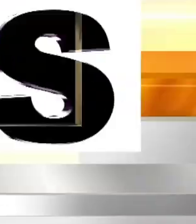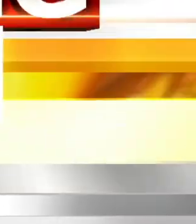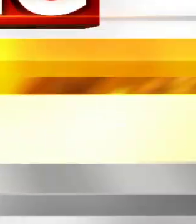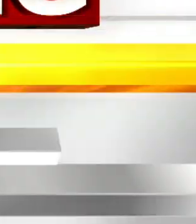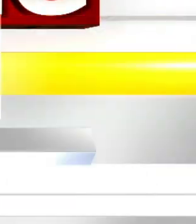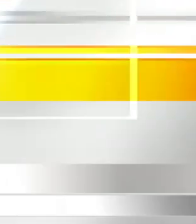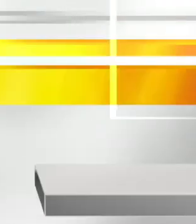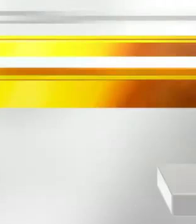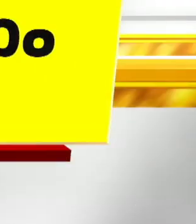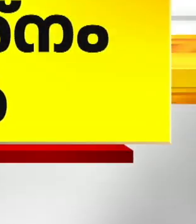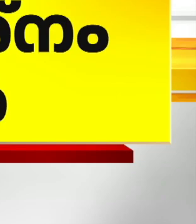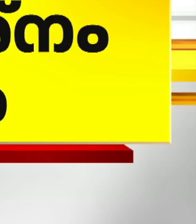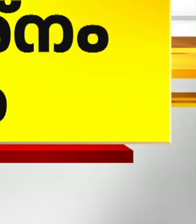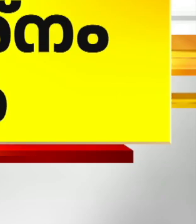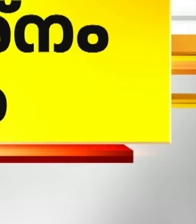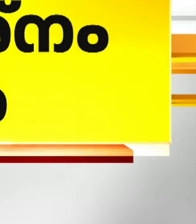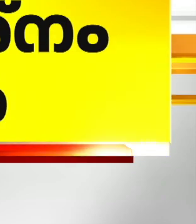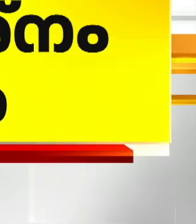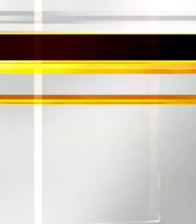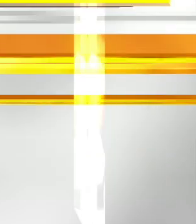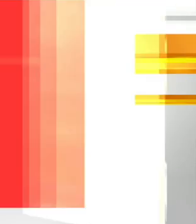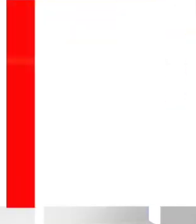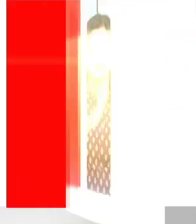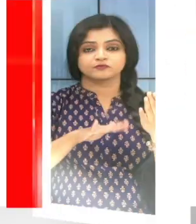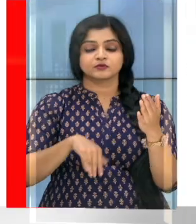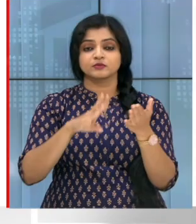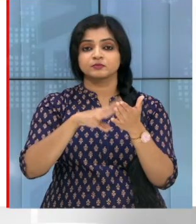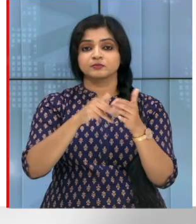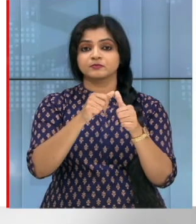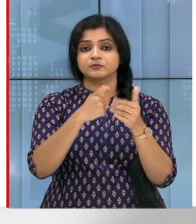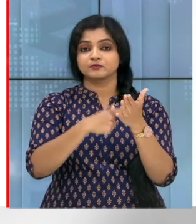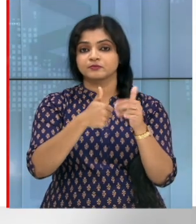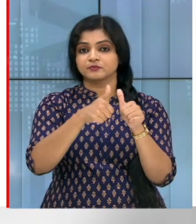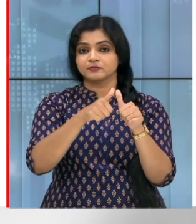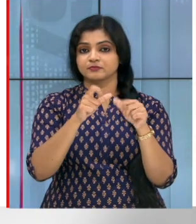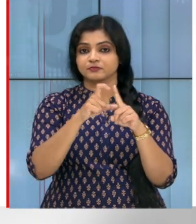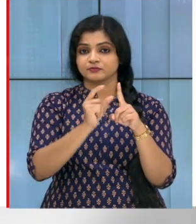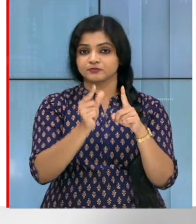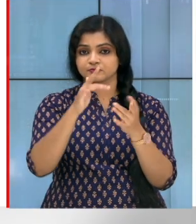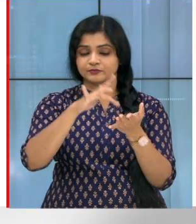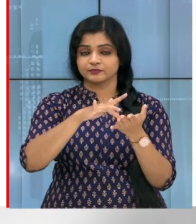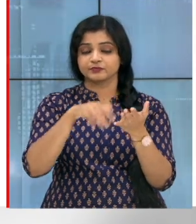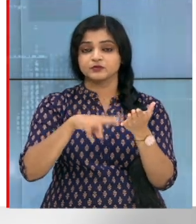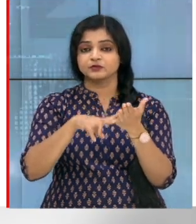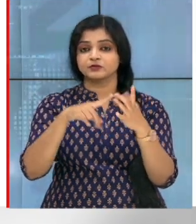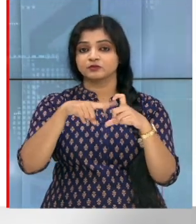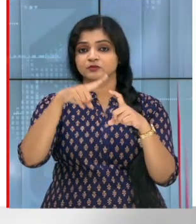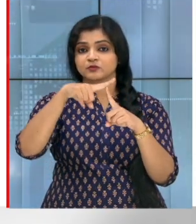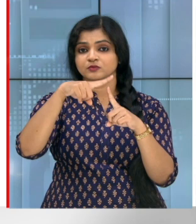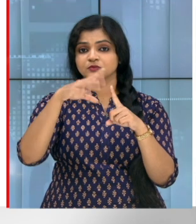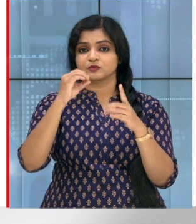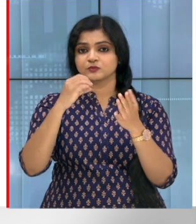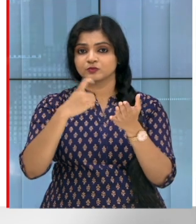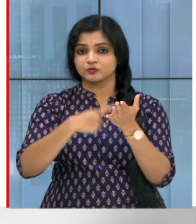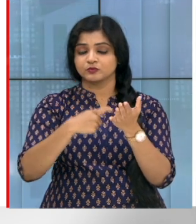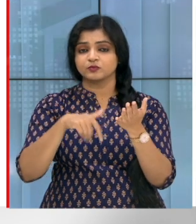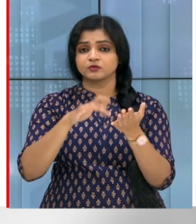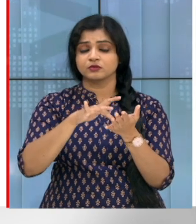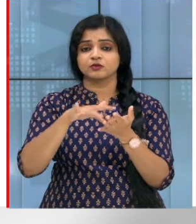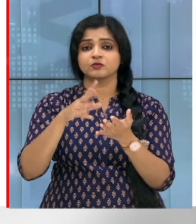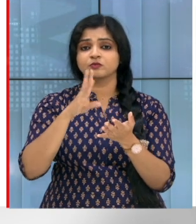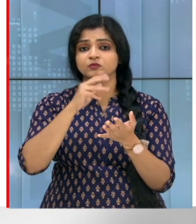കോടതിയെ സമീപിച്ചിരിക്കുന്നത്. മരട് പ്രദേശത്ത്, നെട്ടൂർ ഉൾപ്പെടുന്ന മരട് പ്രദേശത്ത് കുടിവെള്ളക്ഷാമം അതിരൂക്ഷമായി തുടരുകയാണ്.